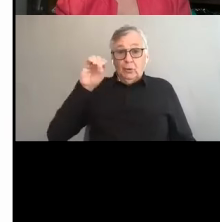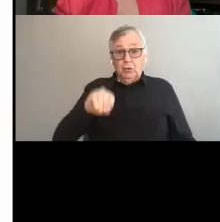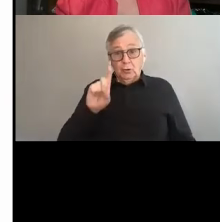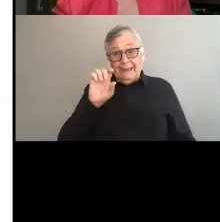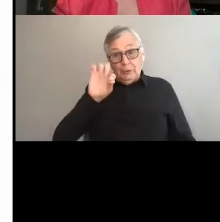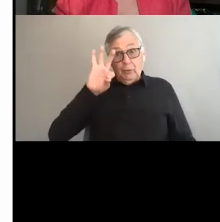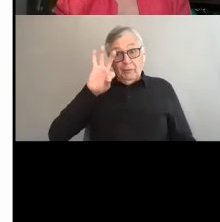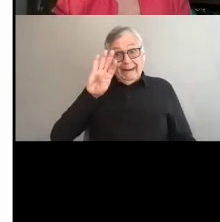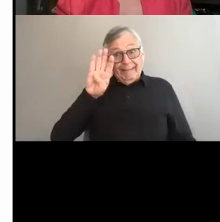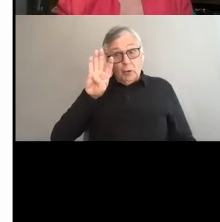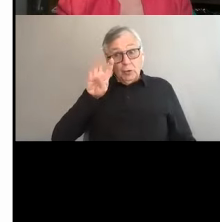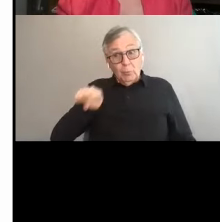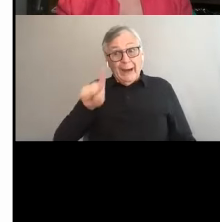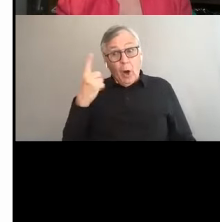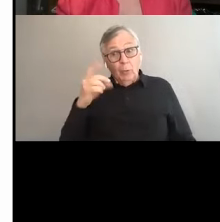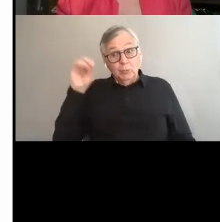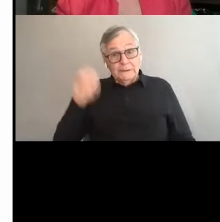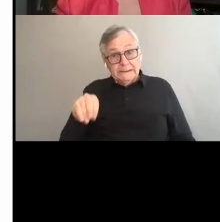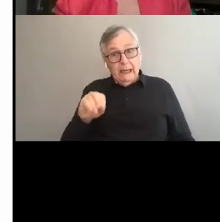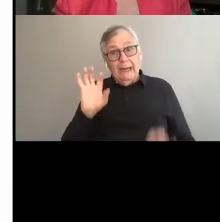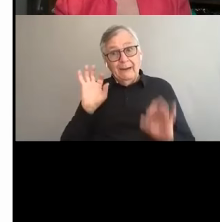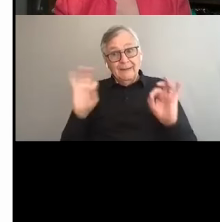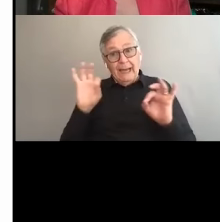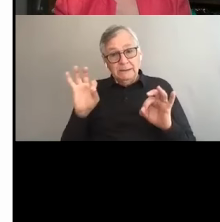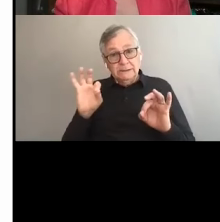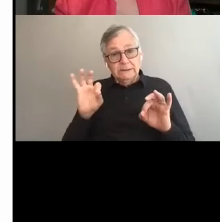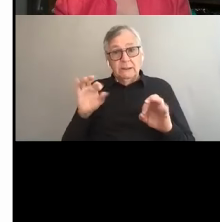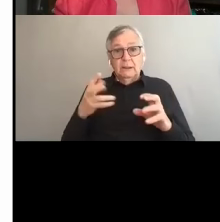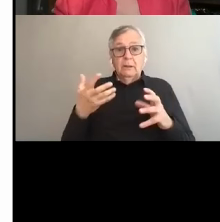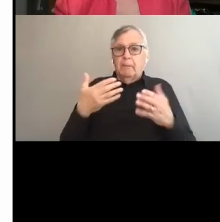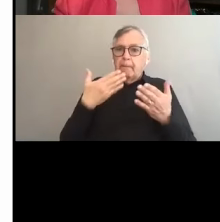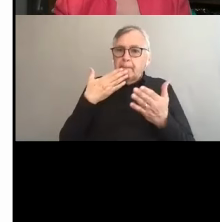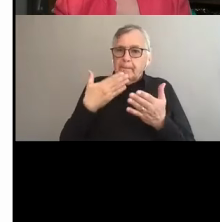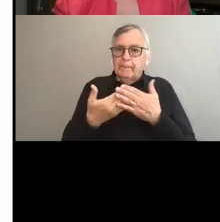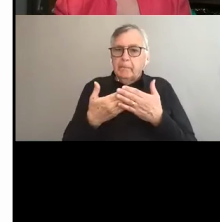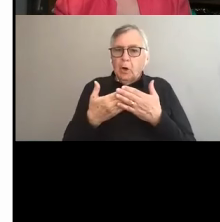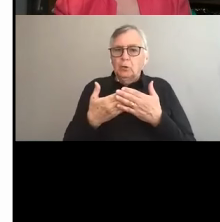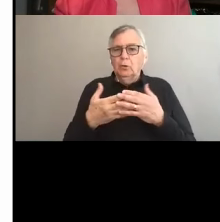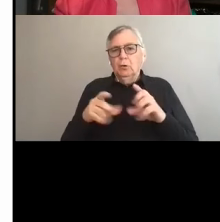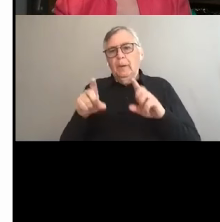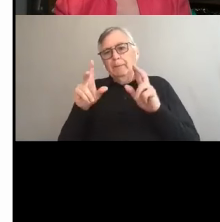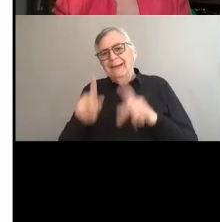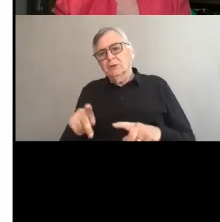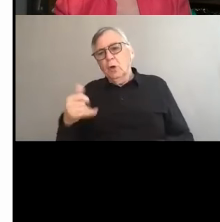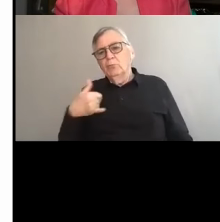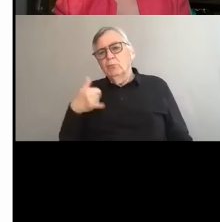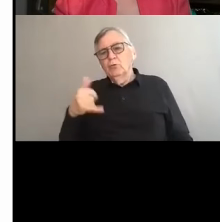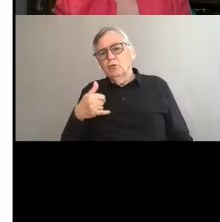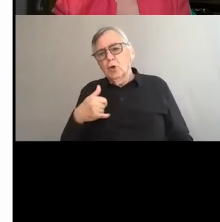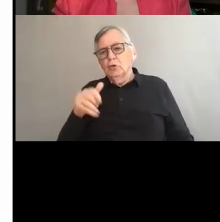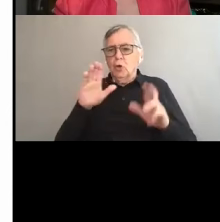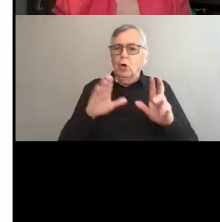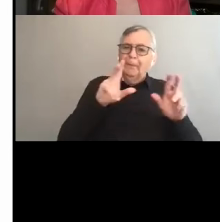94,1 % d'efficacité. Et encore une fois, l'efficacité, elle était bonne autant chez les personnes plus jeunes que chez les personnes